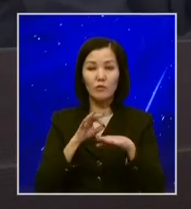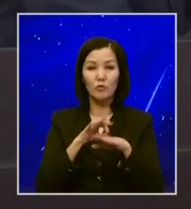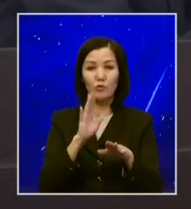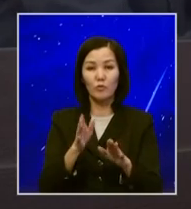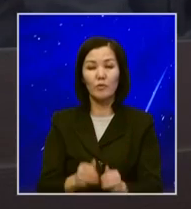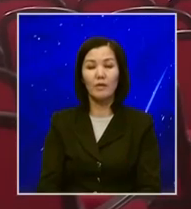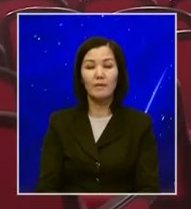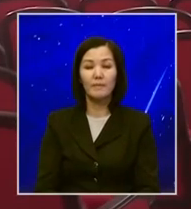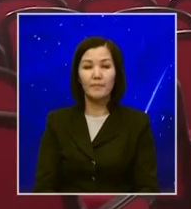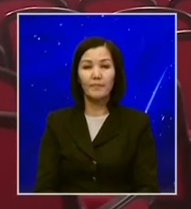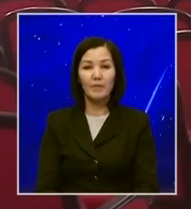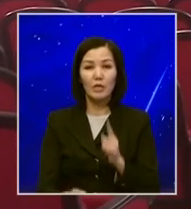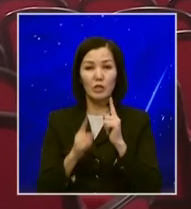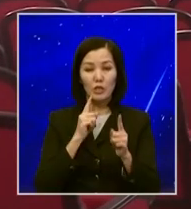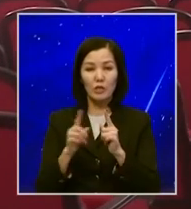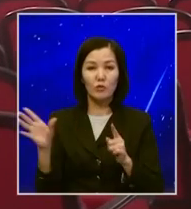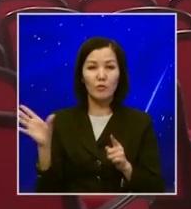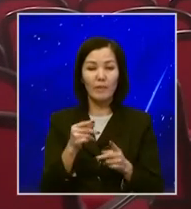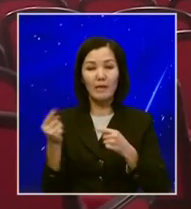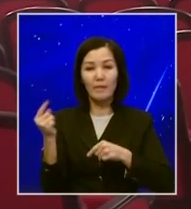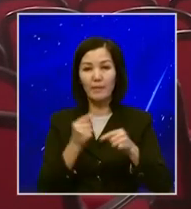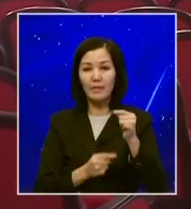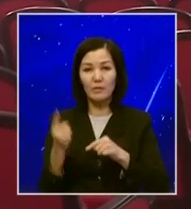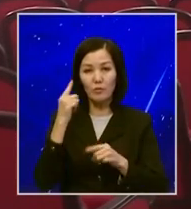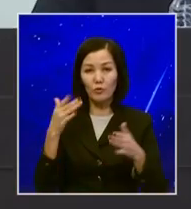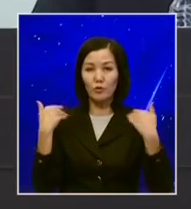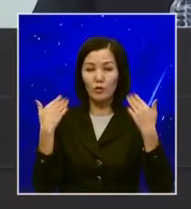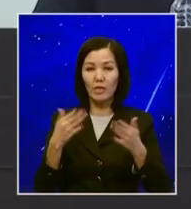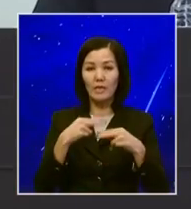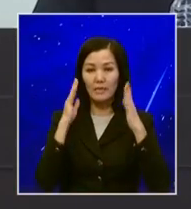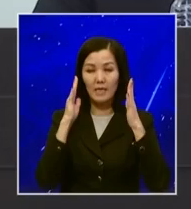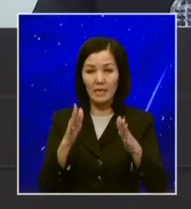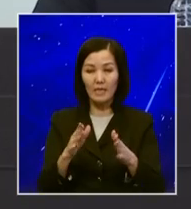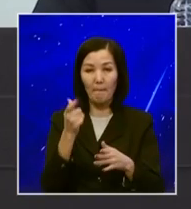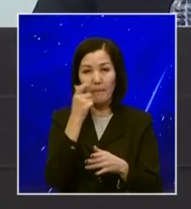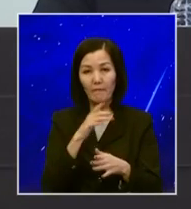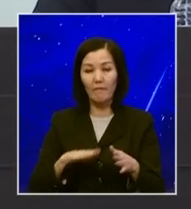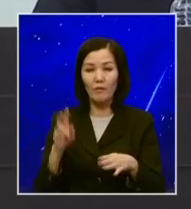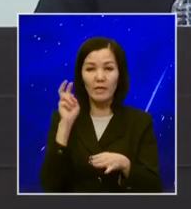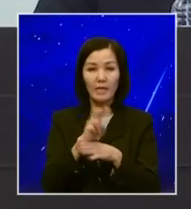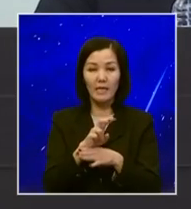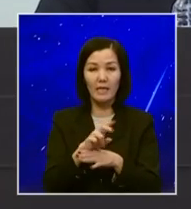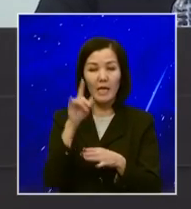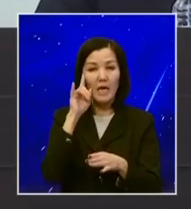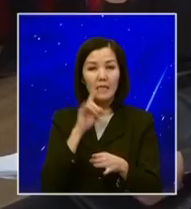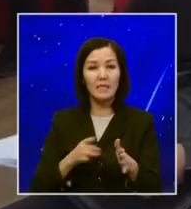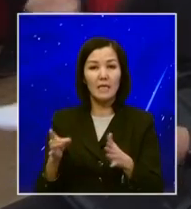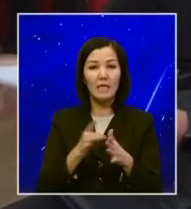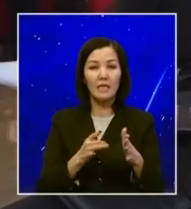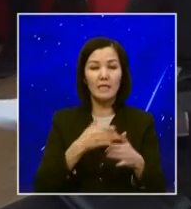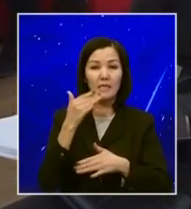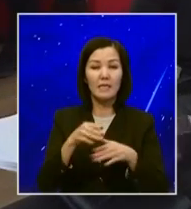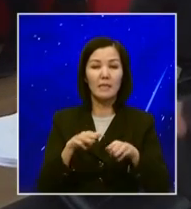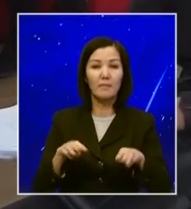жүргізілуде. Жиын соңында барлық бизнесмендердің ұсыныстары ескерілді. Панфилов ауданына іссапармен келген Қазақстан Республикасының Сыртқы